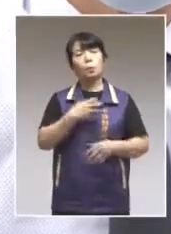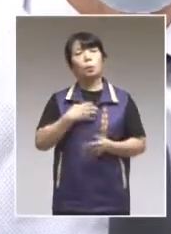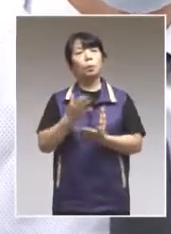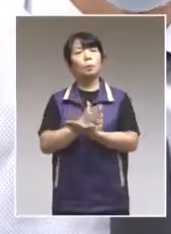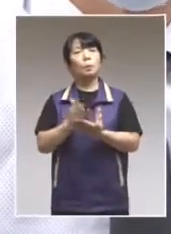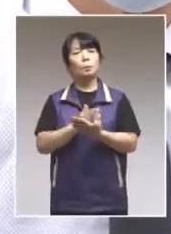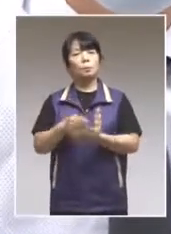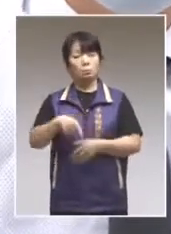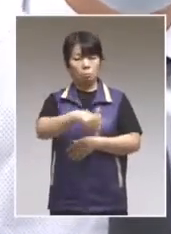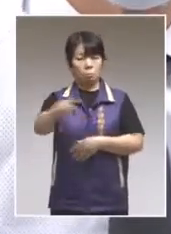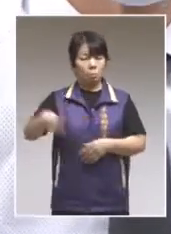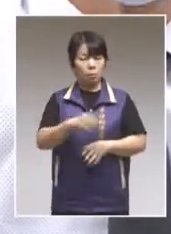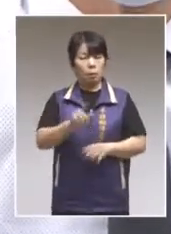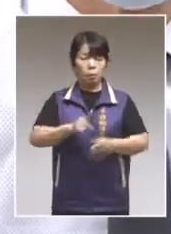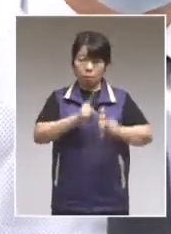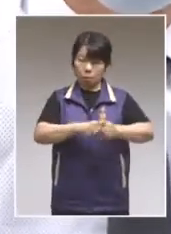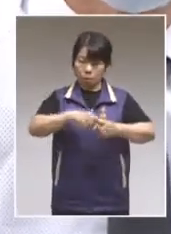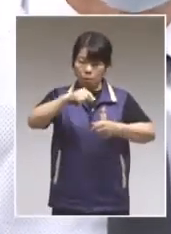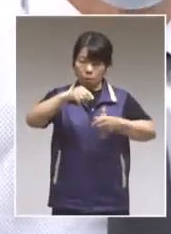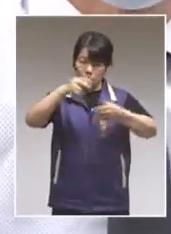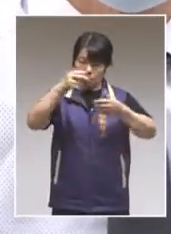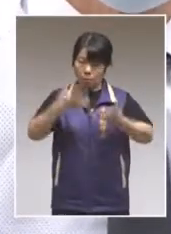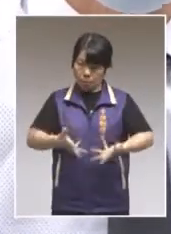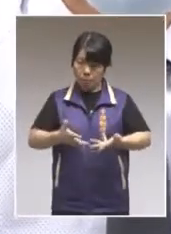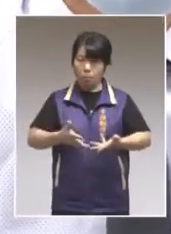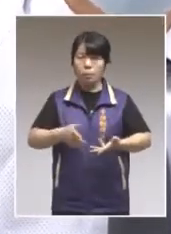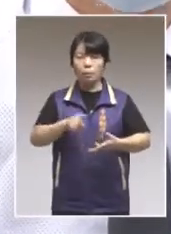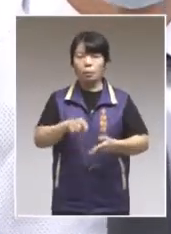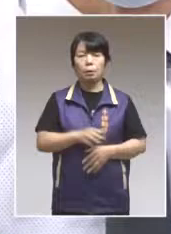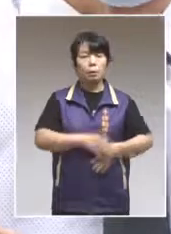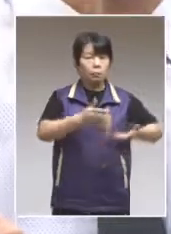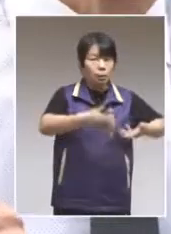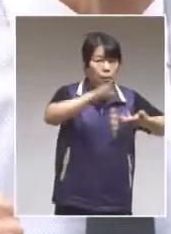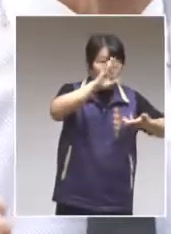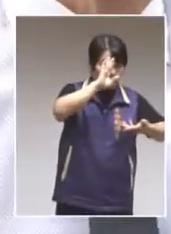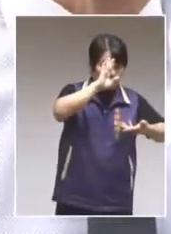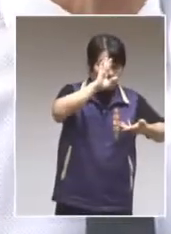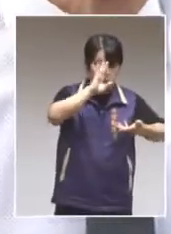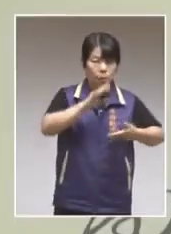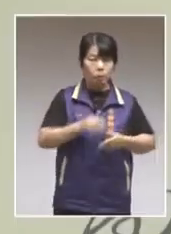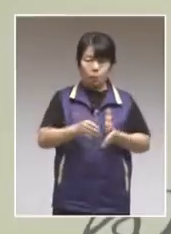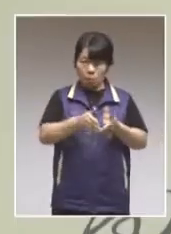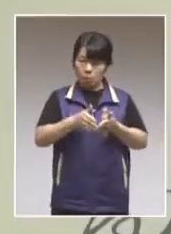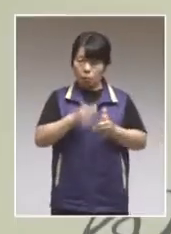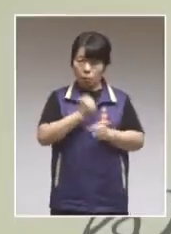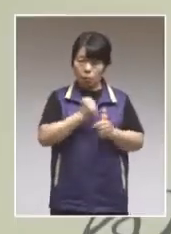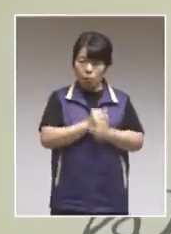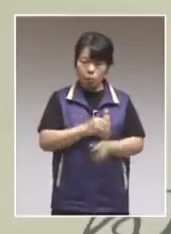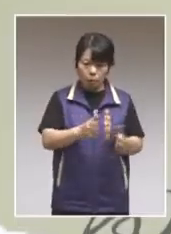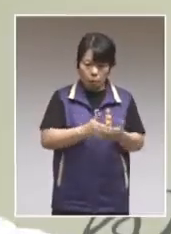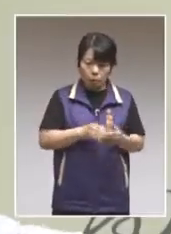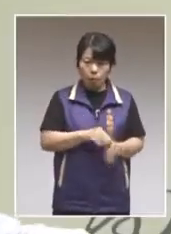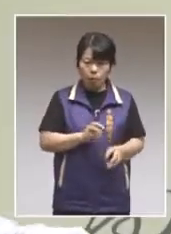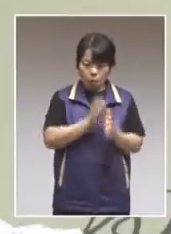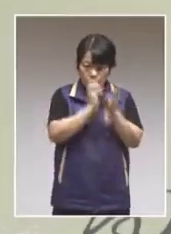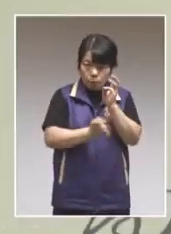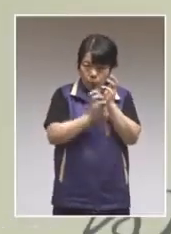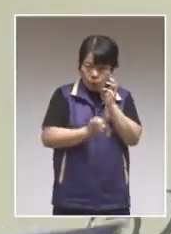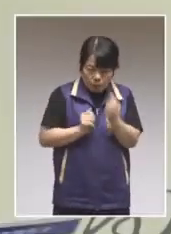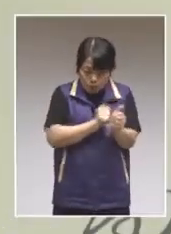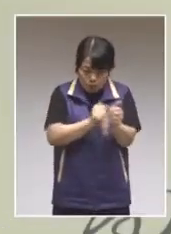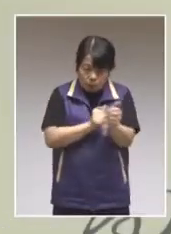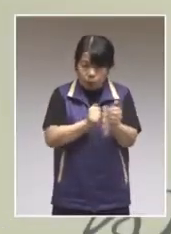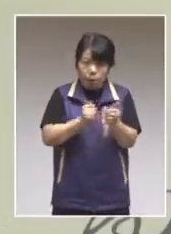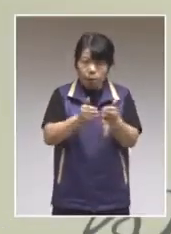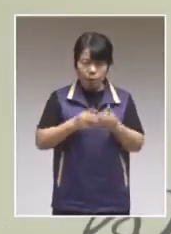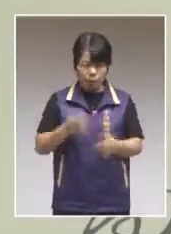这些人变成重症的风险比较高，所以他是轻症他也需要做一些比较密集的一些去追踪啦